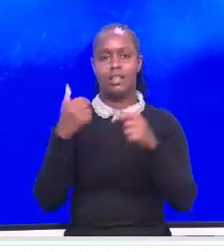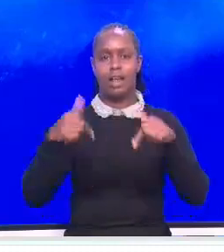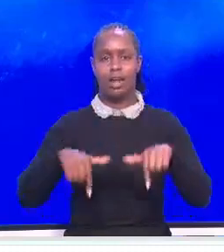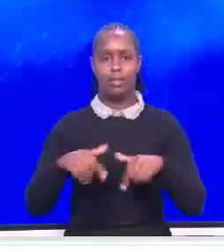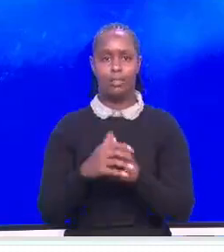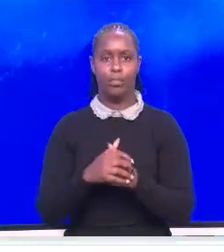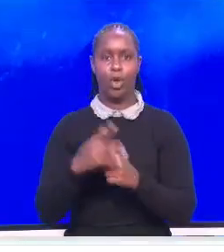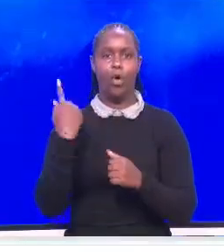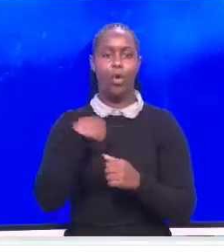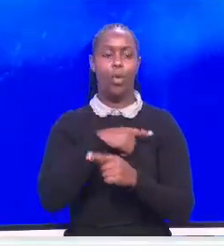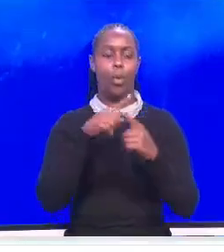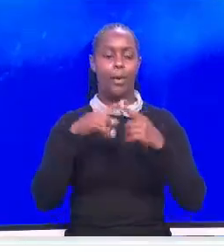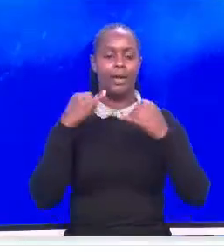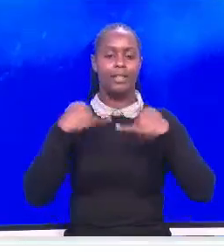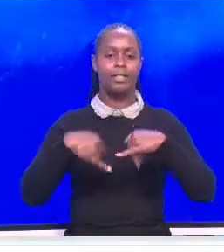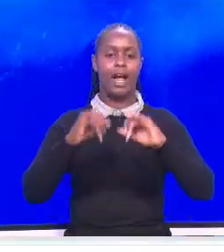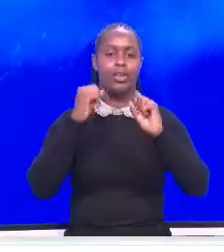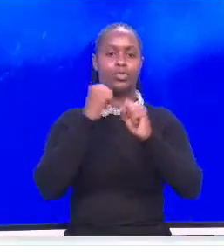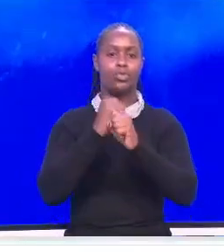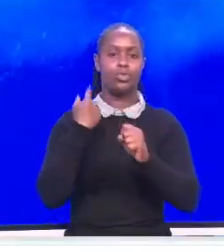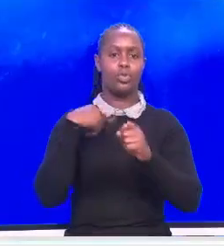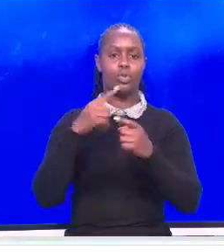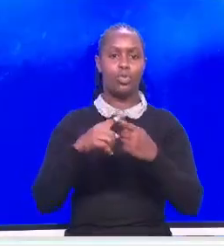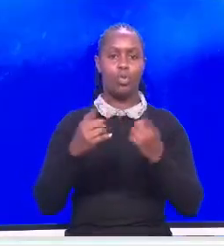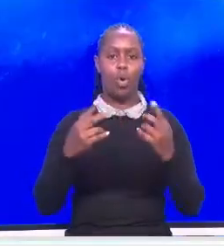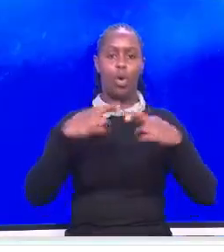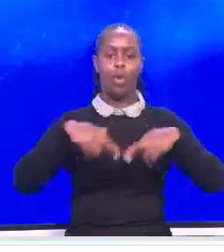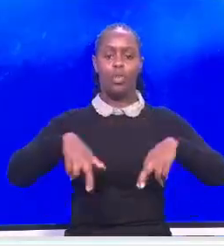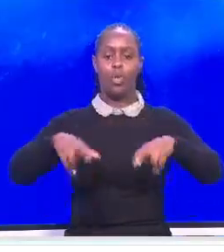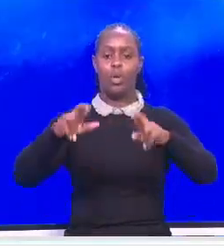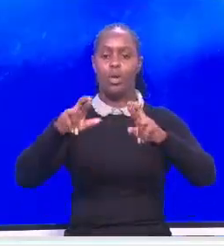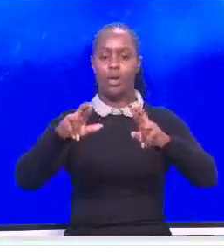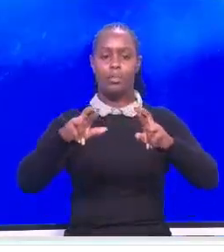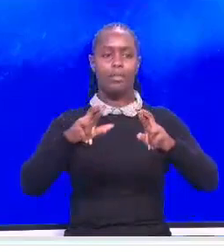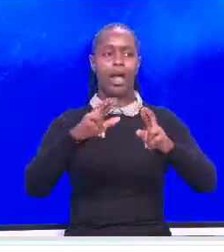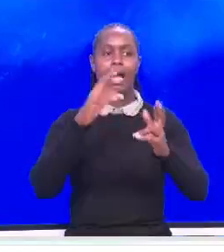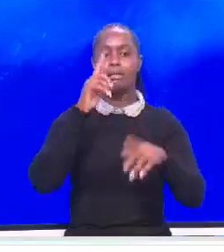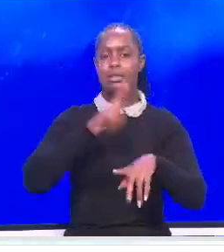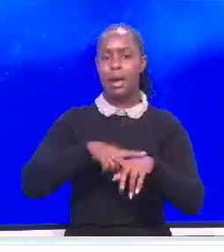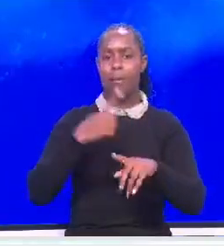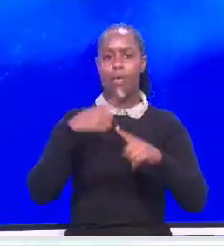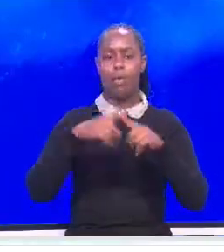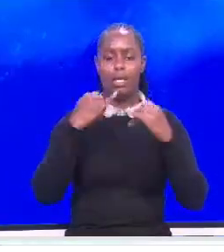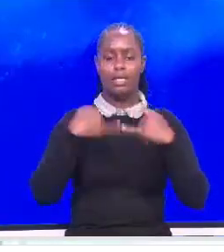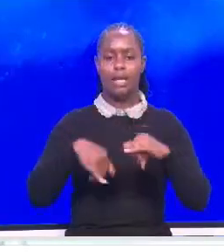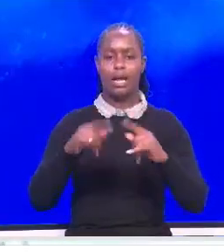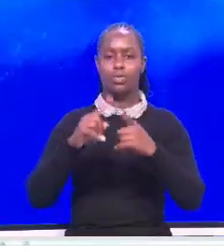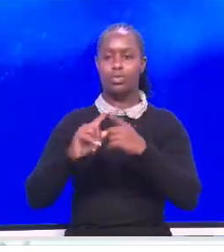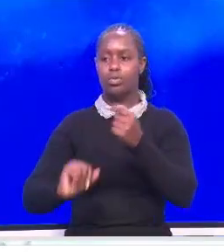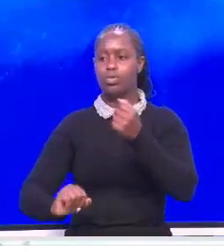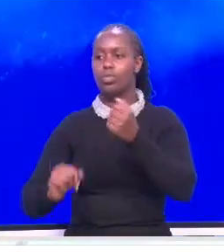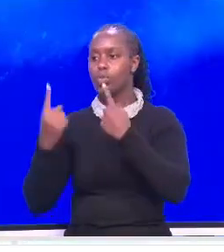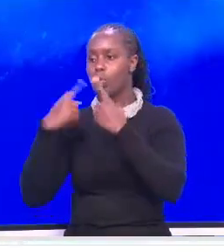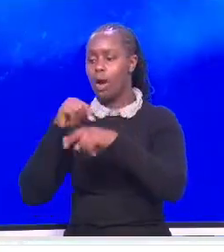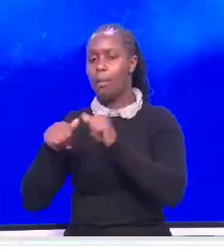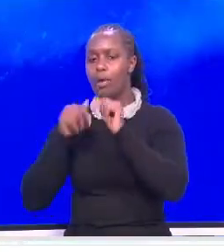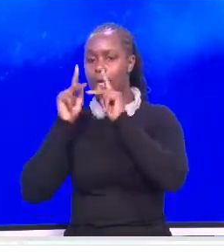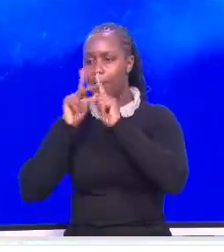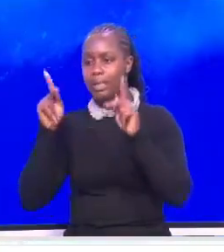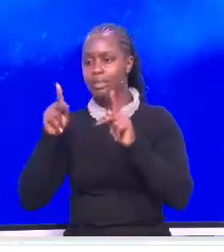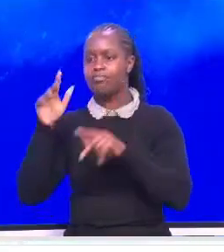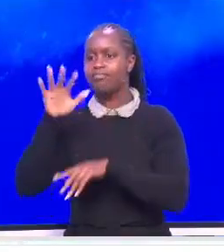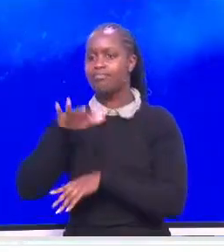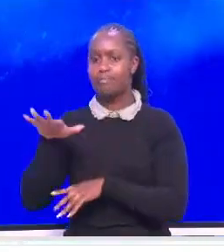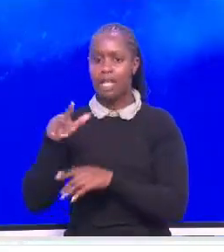roadshow ikakwama. Hawa na magani? Sasa ile tuko roadshow bandi wakora na limo watu bandi.